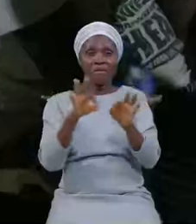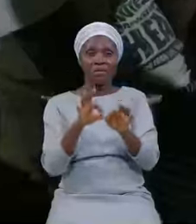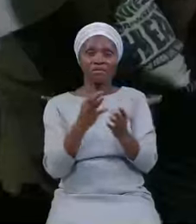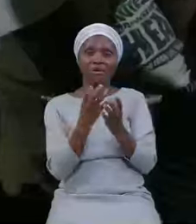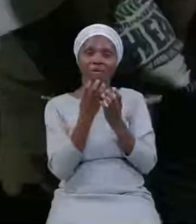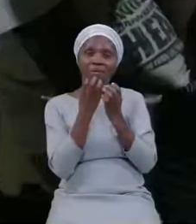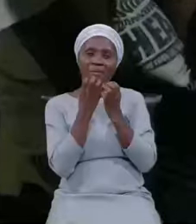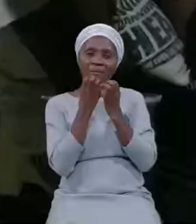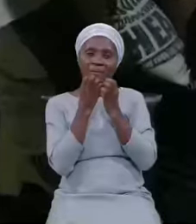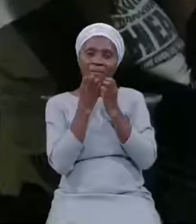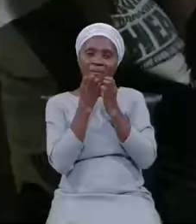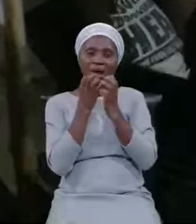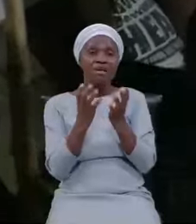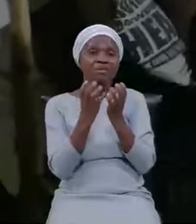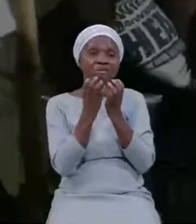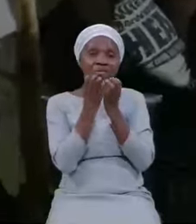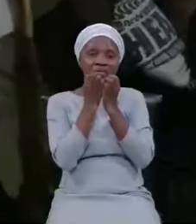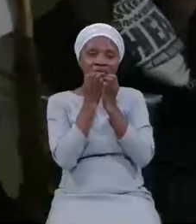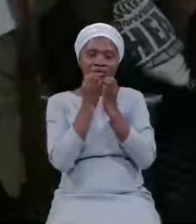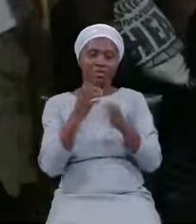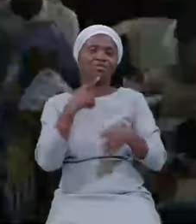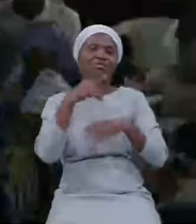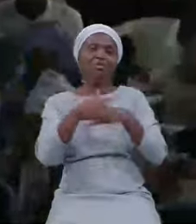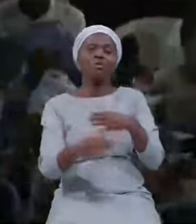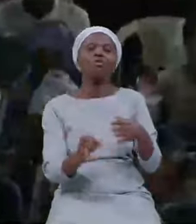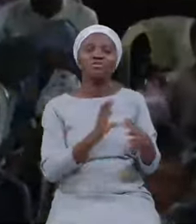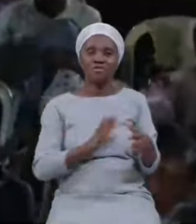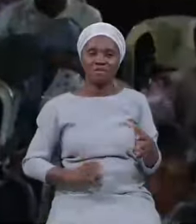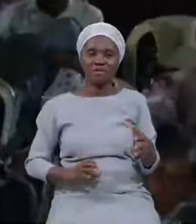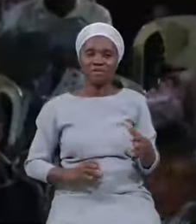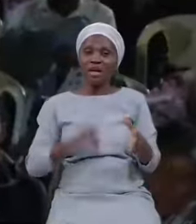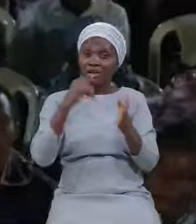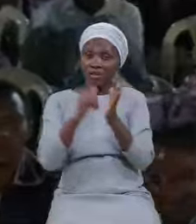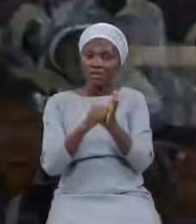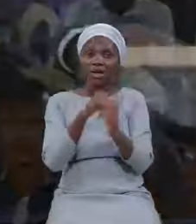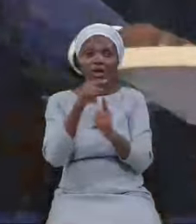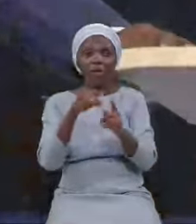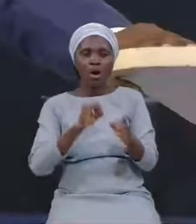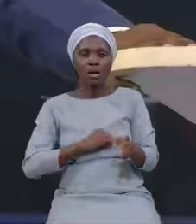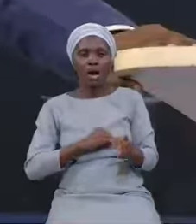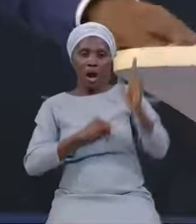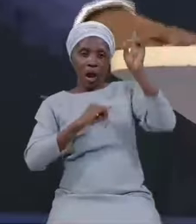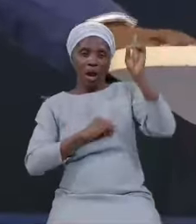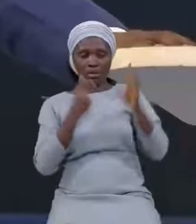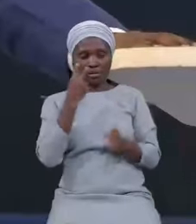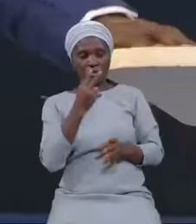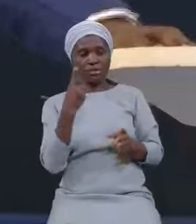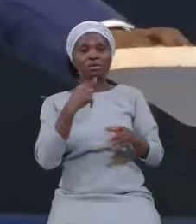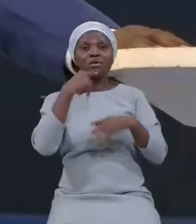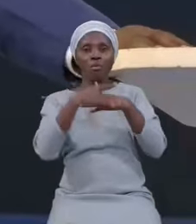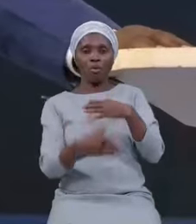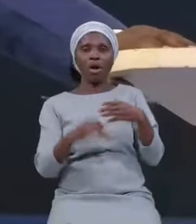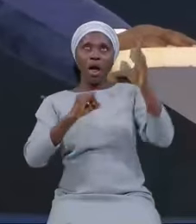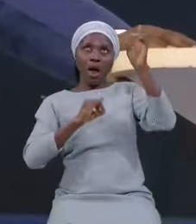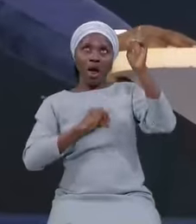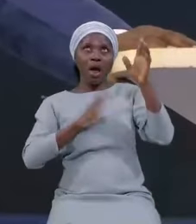Christ. Quand je verrai le sang, je ne passerai pas déçu vous. Pas quand je vois votre argent,